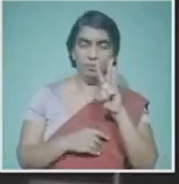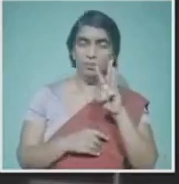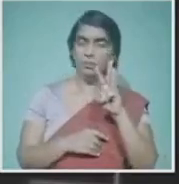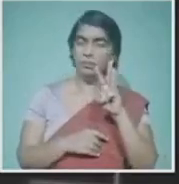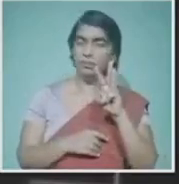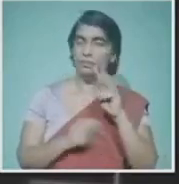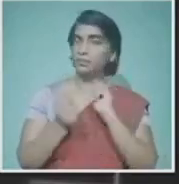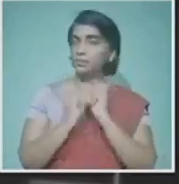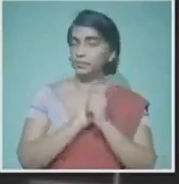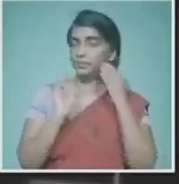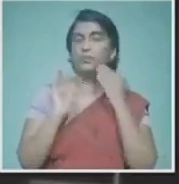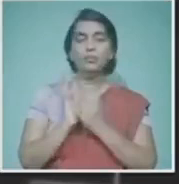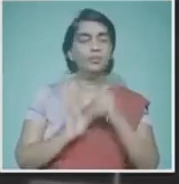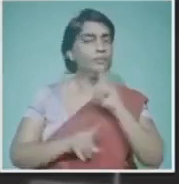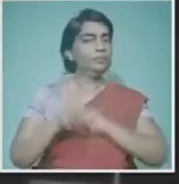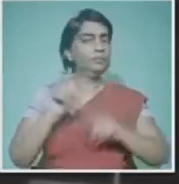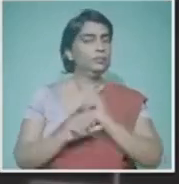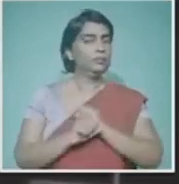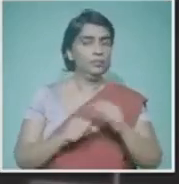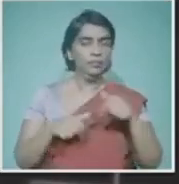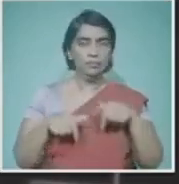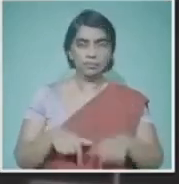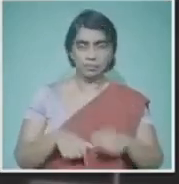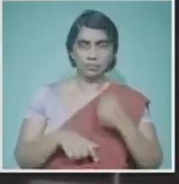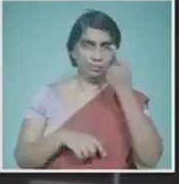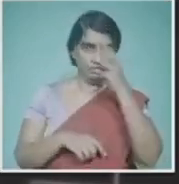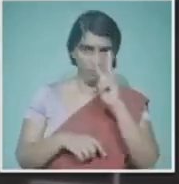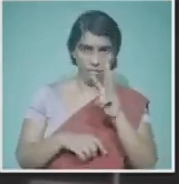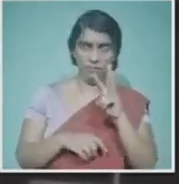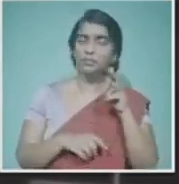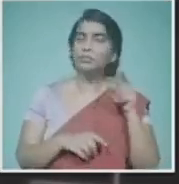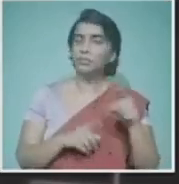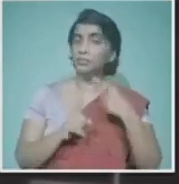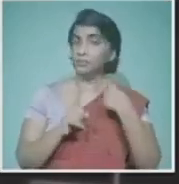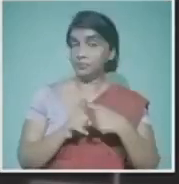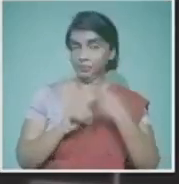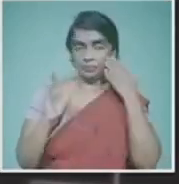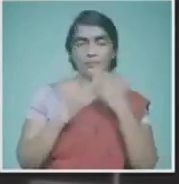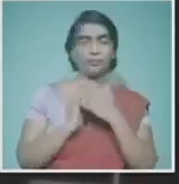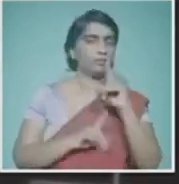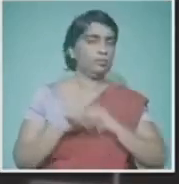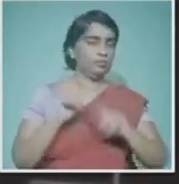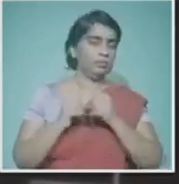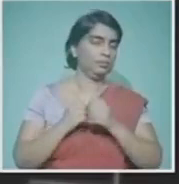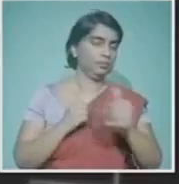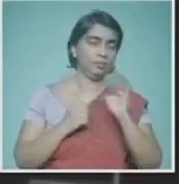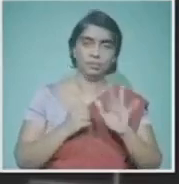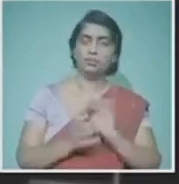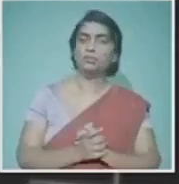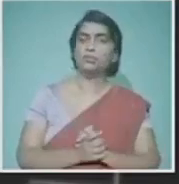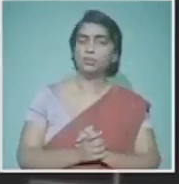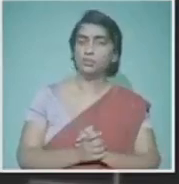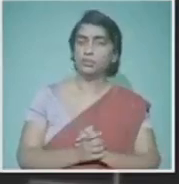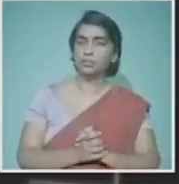மேலதிகமான 13+ சம்பந்தமாக பேசக்கூடிய ஒற்றுமை வந்தால் கூட பெரும் உதவியாக இருக்கும் என்பது என்னுடைய நிலைப்பாடு. இல்லை என்றால்